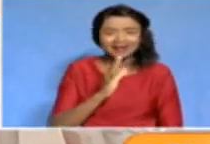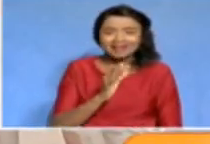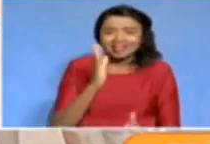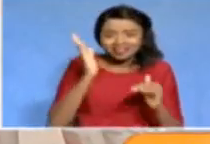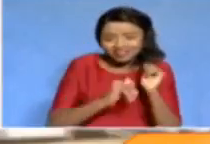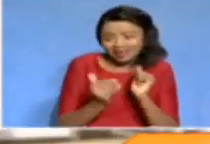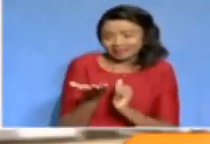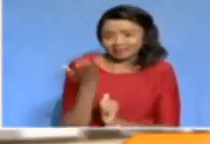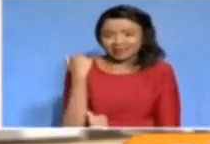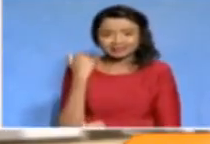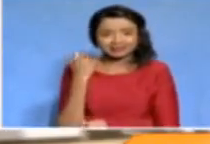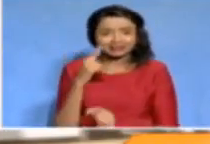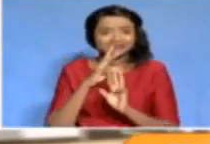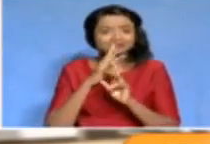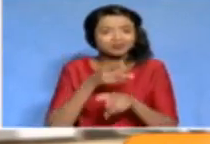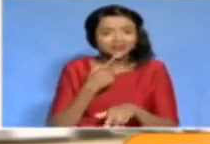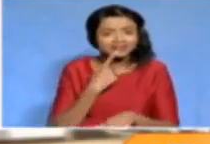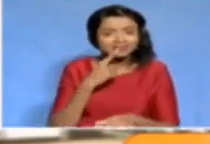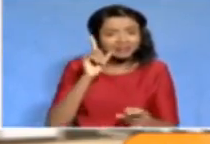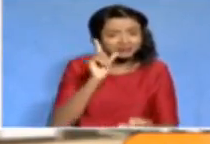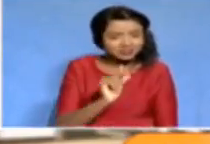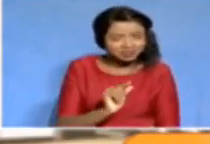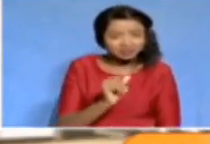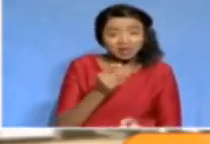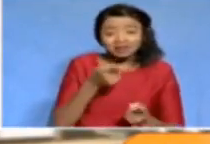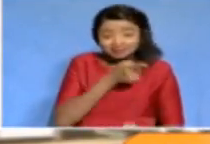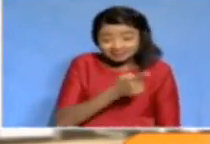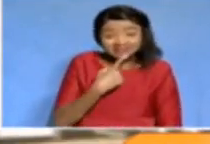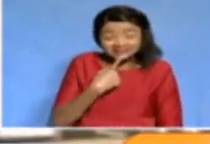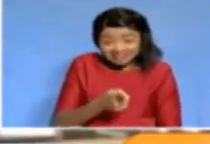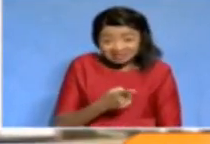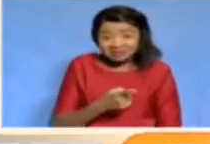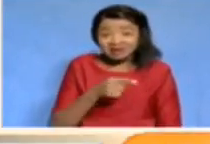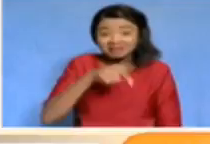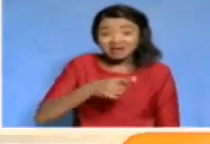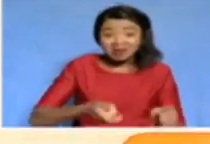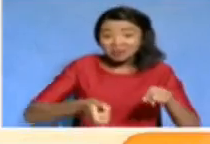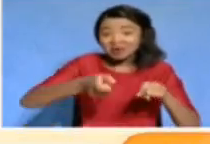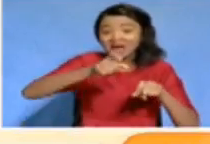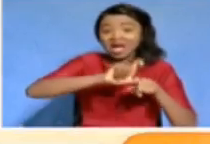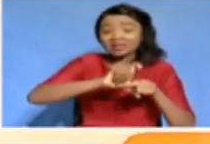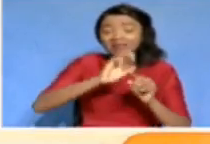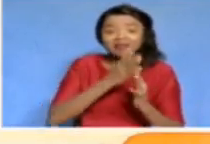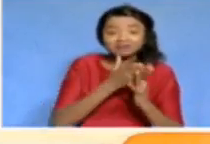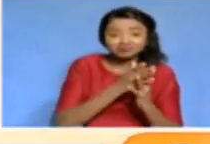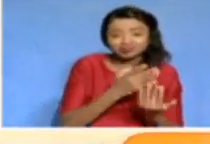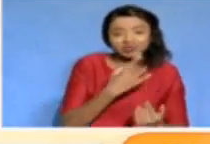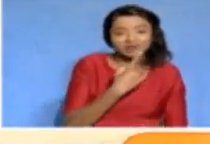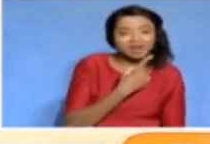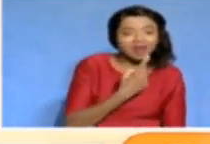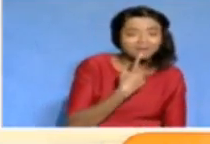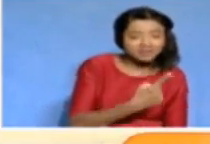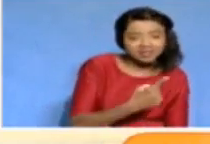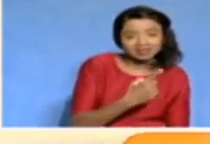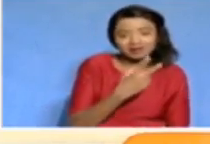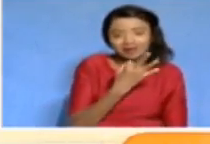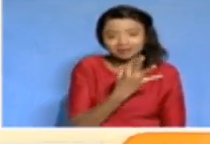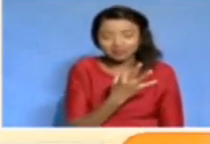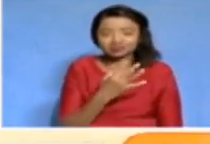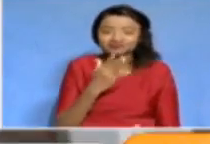hao wanalalama kwamba bei ya mafuta imepandishwa kwa kati ya shilingi 200 na 300 na katika sehemu nyingine bei ikiwa